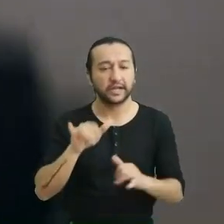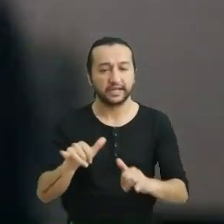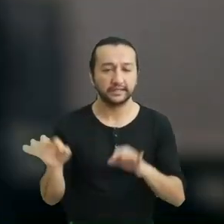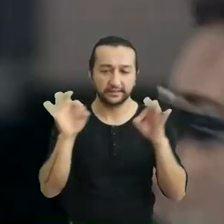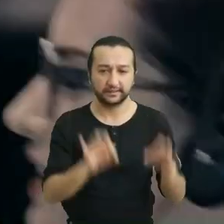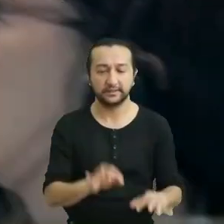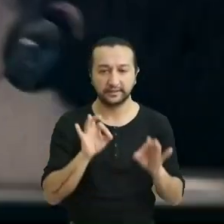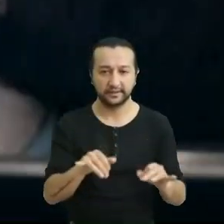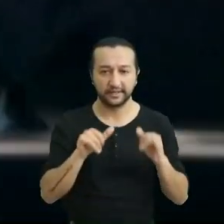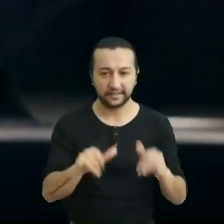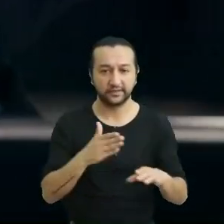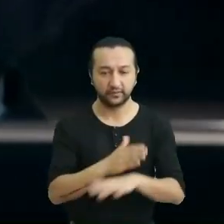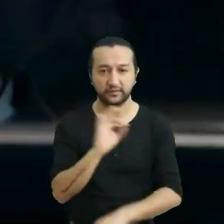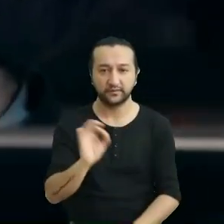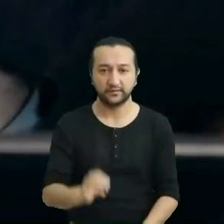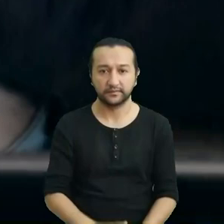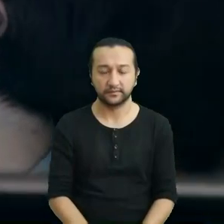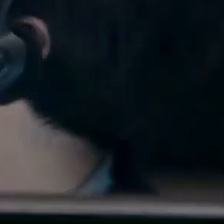gibi. Aynen efendim.